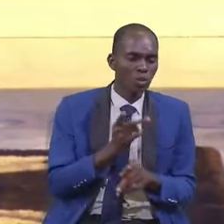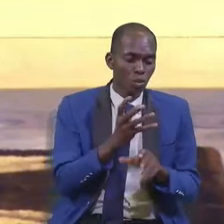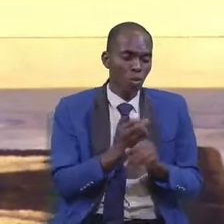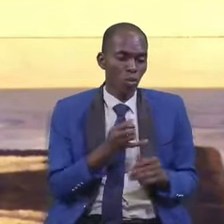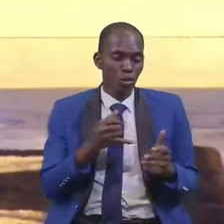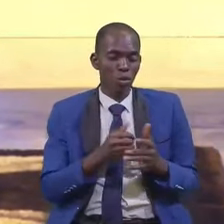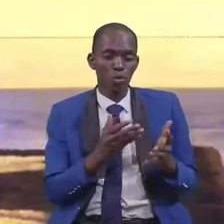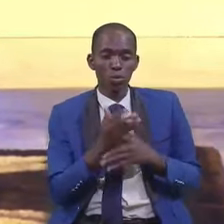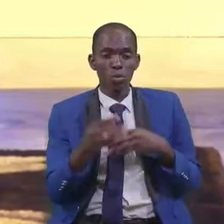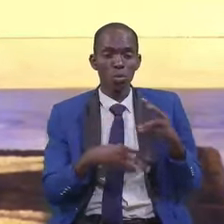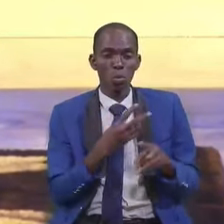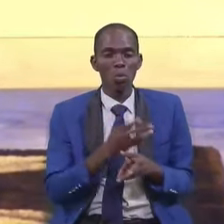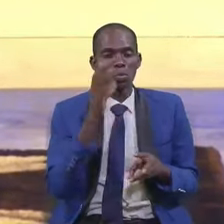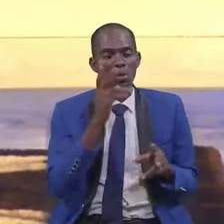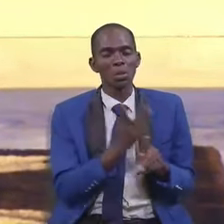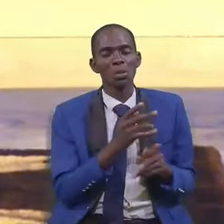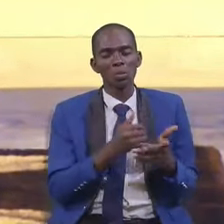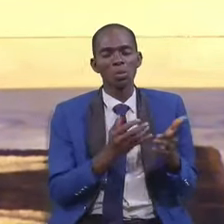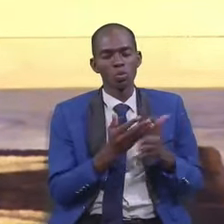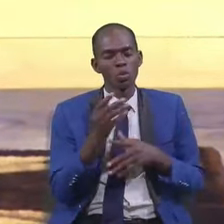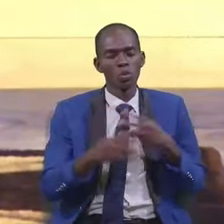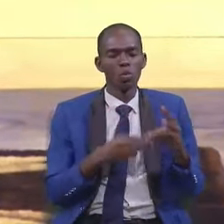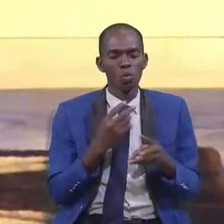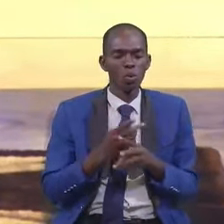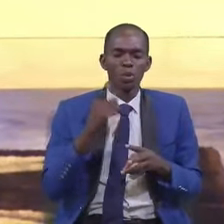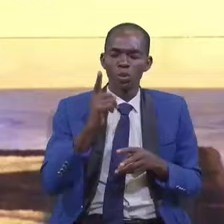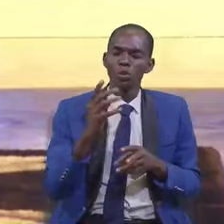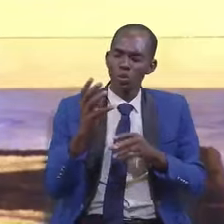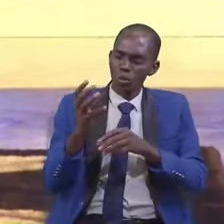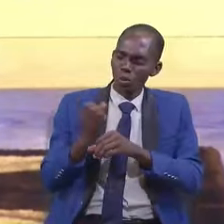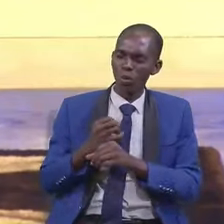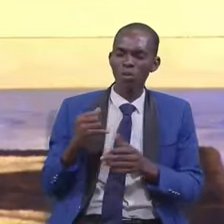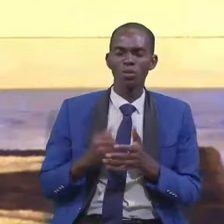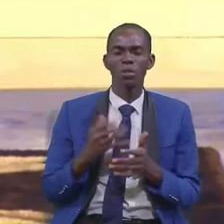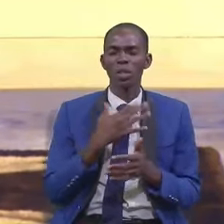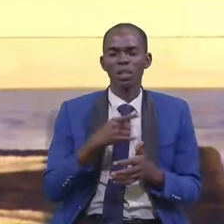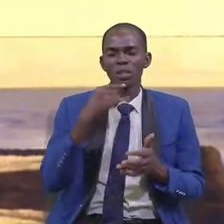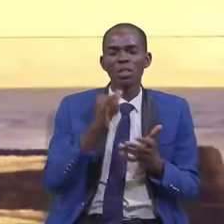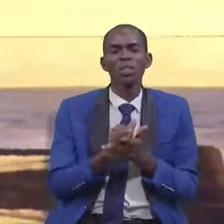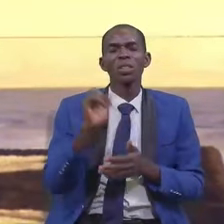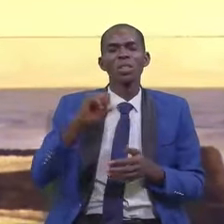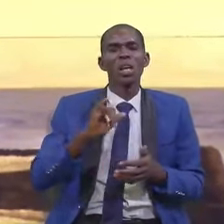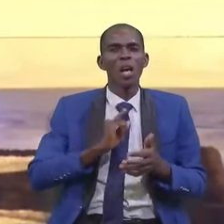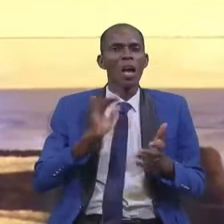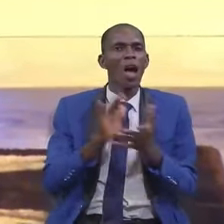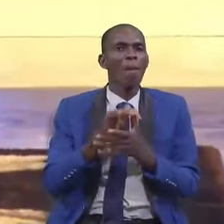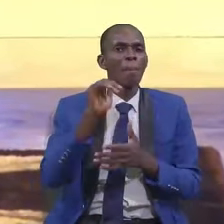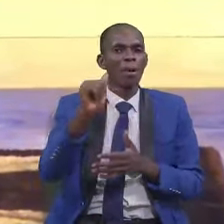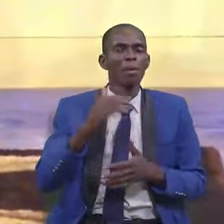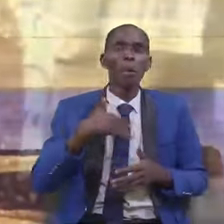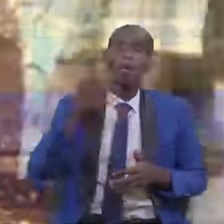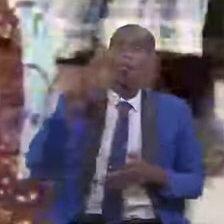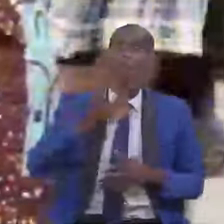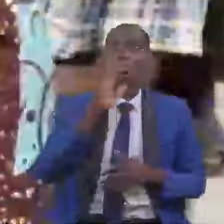Vous l'avez tout en disant, oui, je crois que mon Dieu ne peut pas faillir. Et vous le gardez tout en disant, je